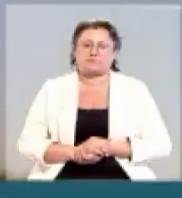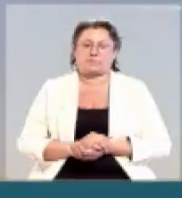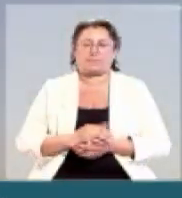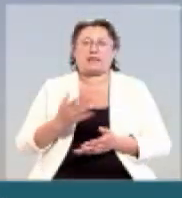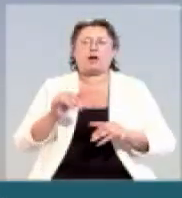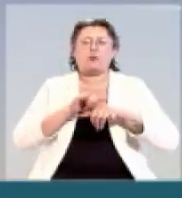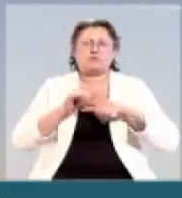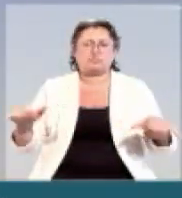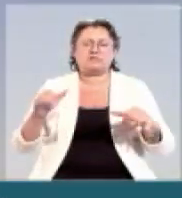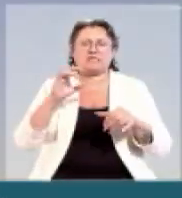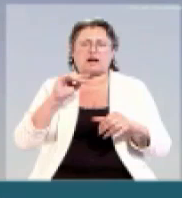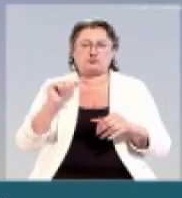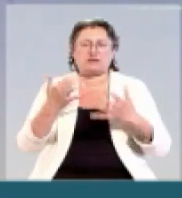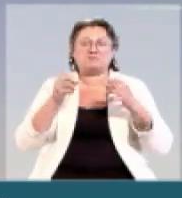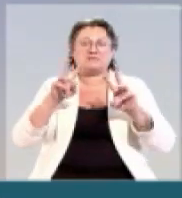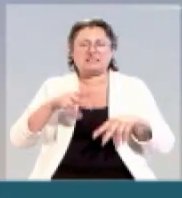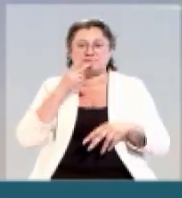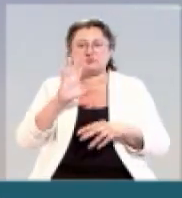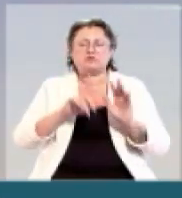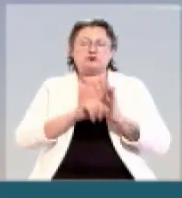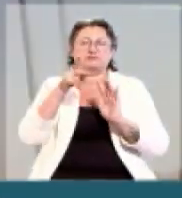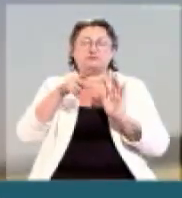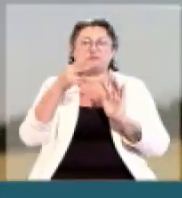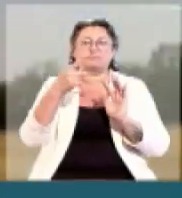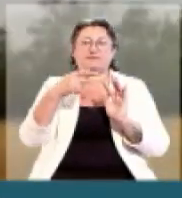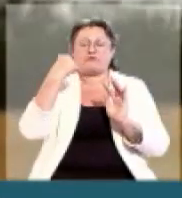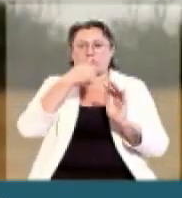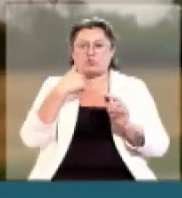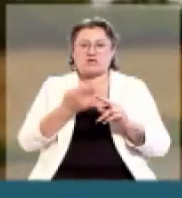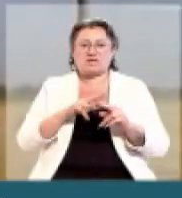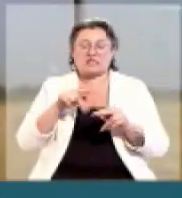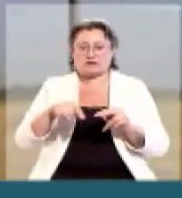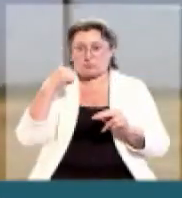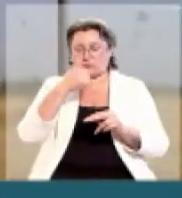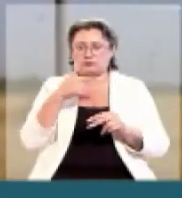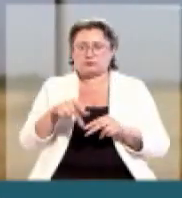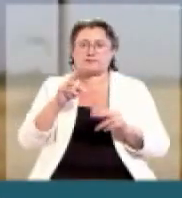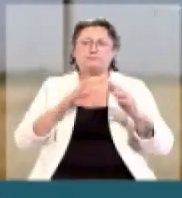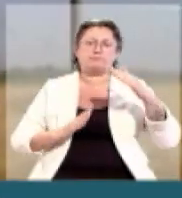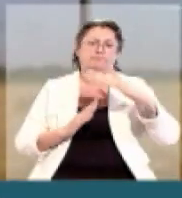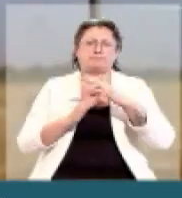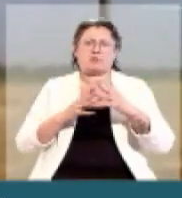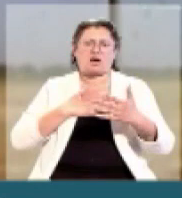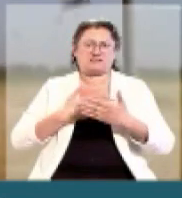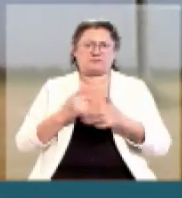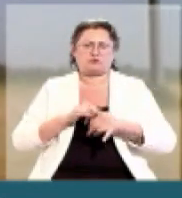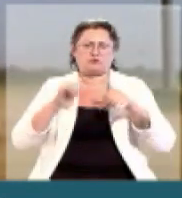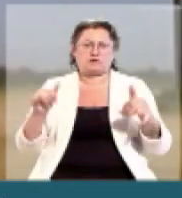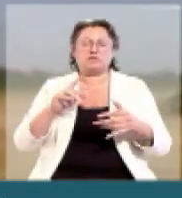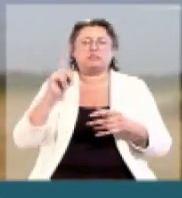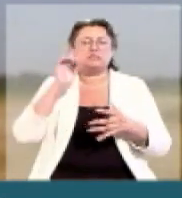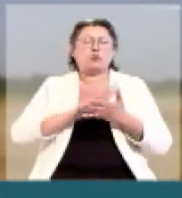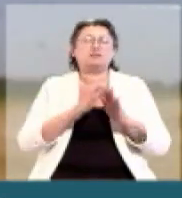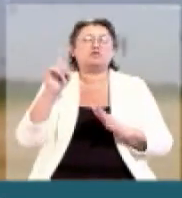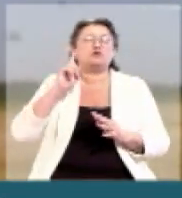Подъем численности саранчи специалисты наблюдают еще с 2021 года. На этот год пришелся пик активности. Ситуация